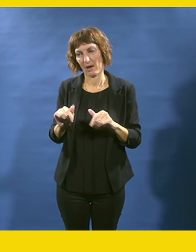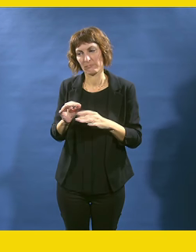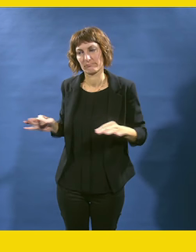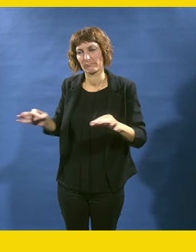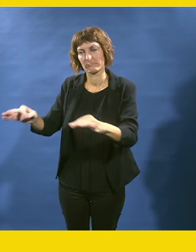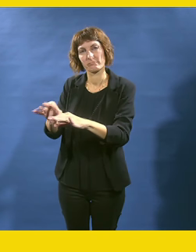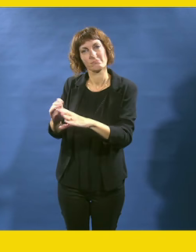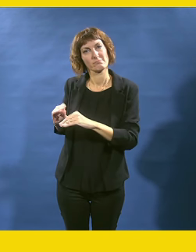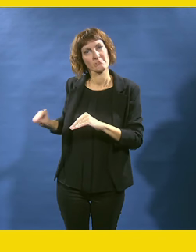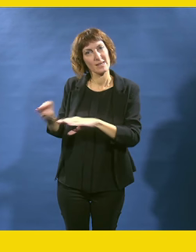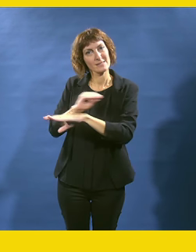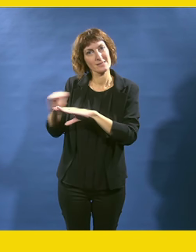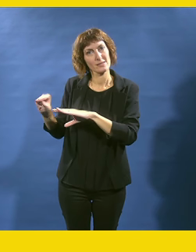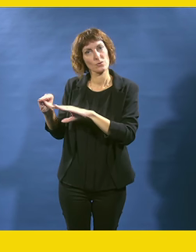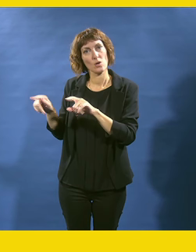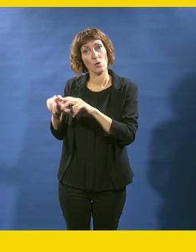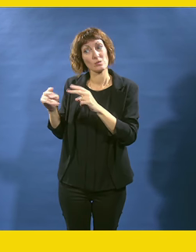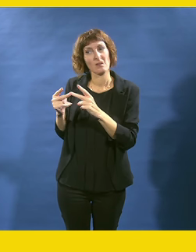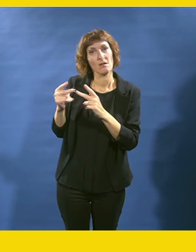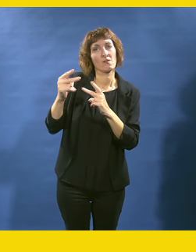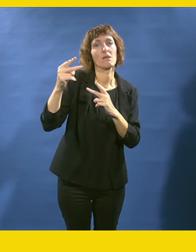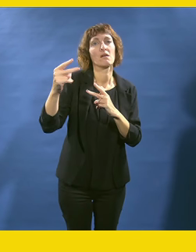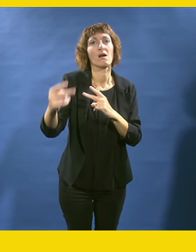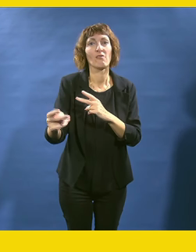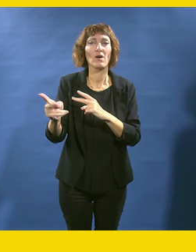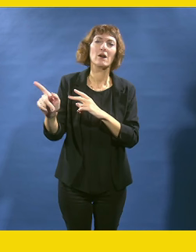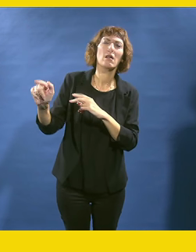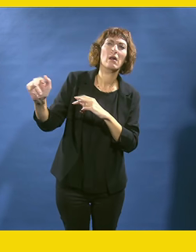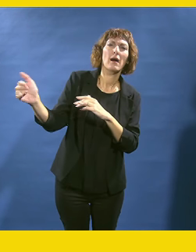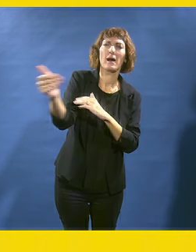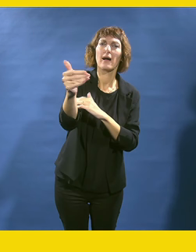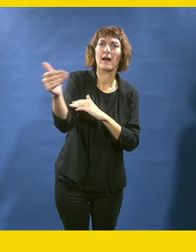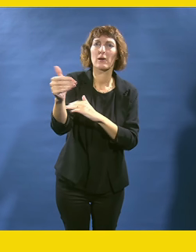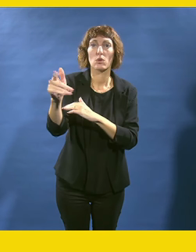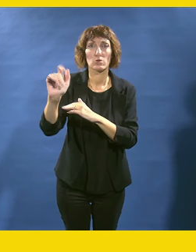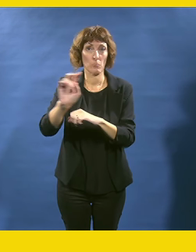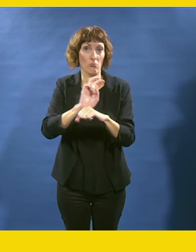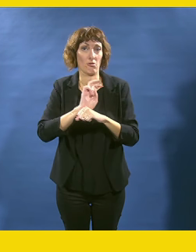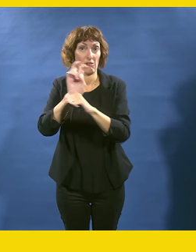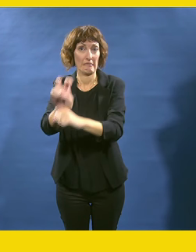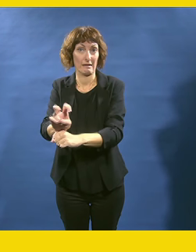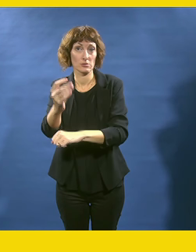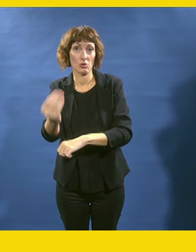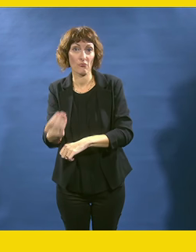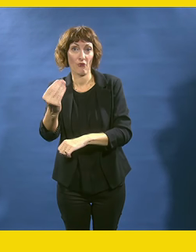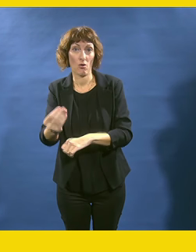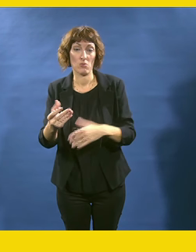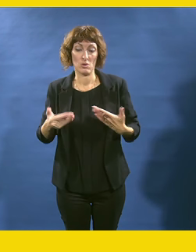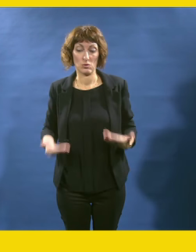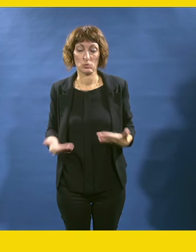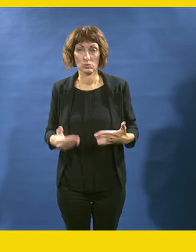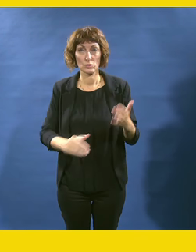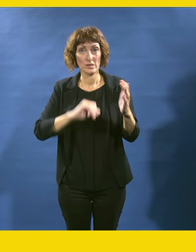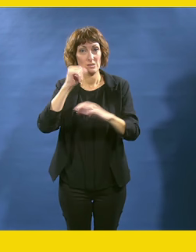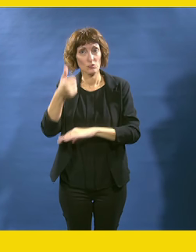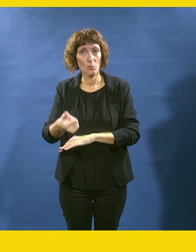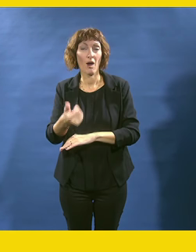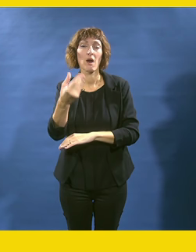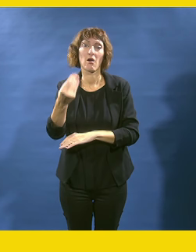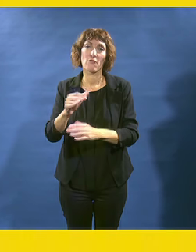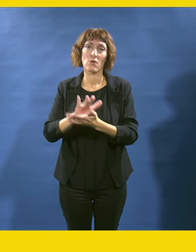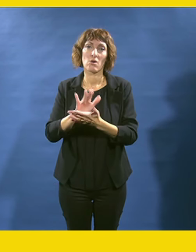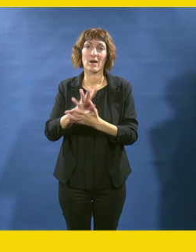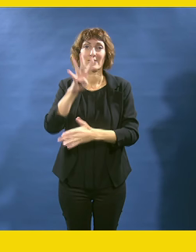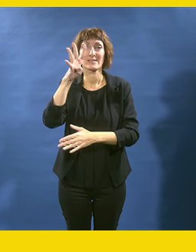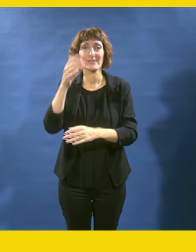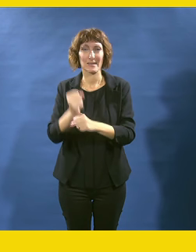un espace juste en face de l'espace sécure, là à gauche, dédié à la garde d'enfants, aujourd'hui et demain, pour les enfants de plus de 4 ans, avec